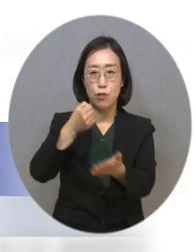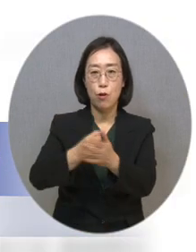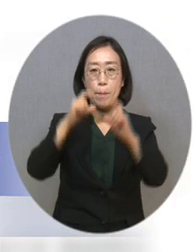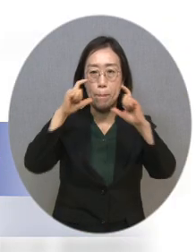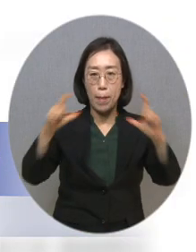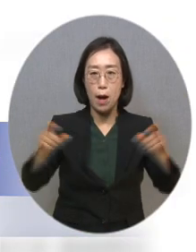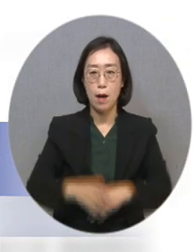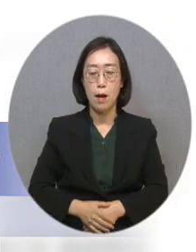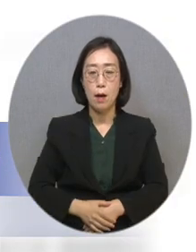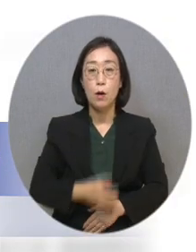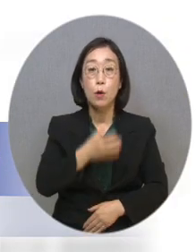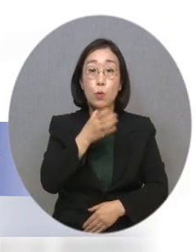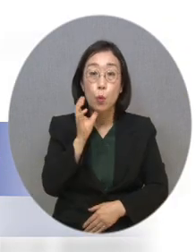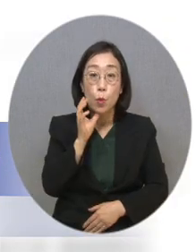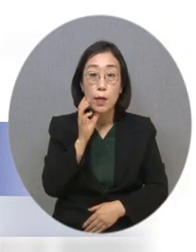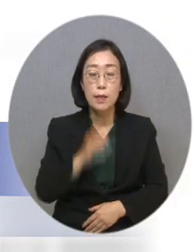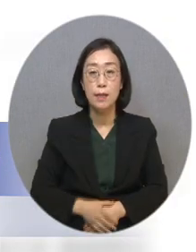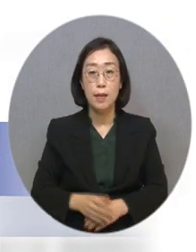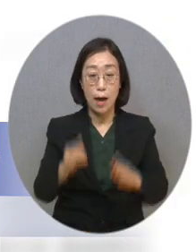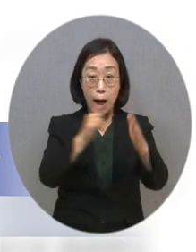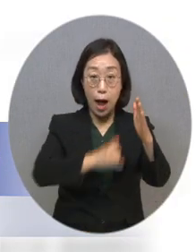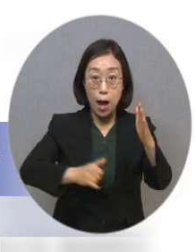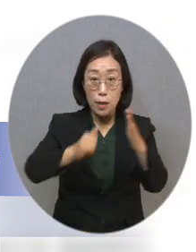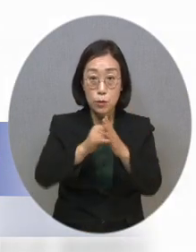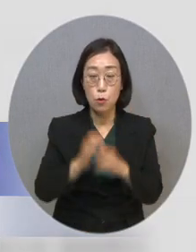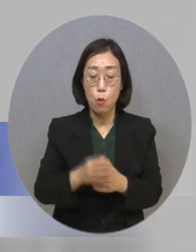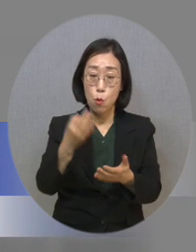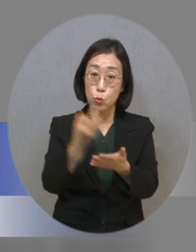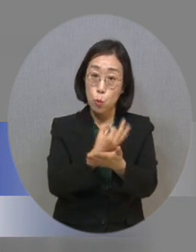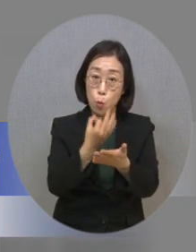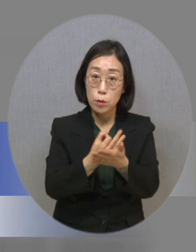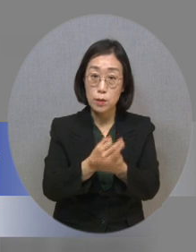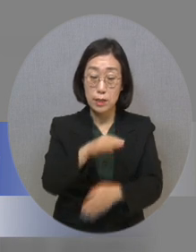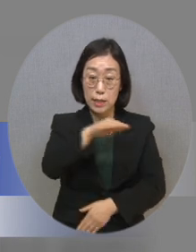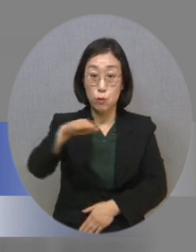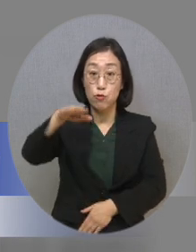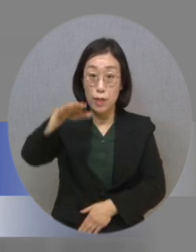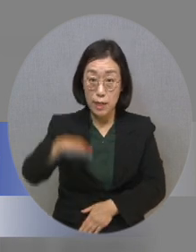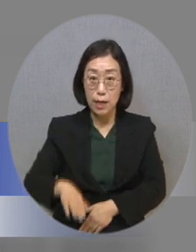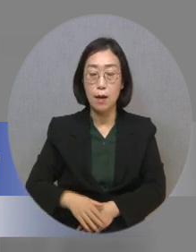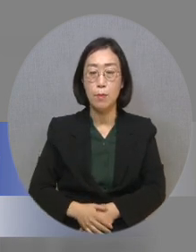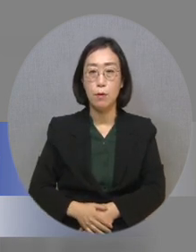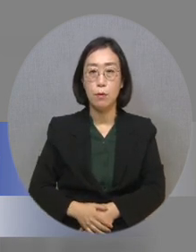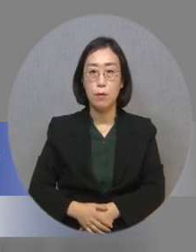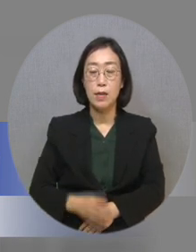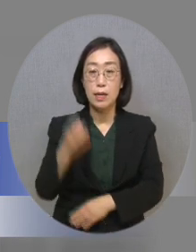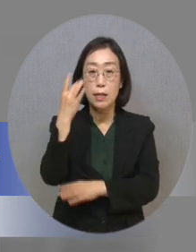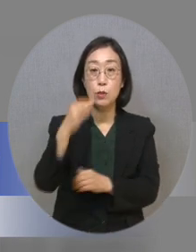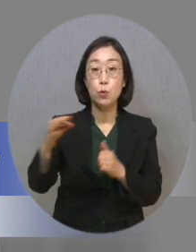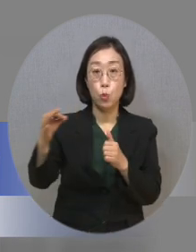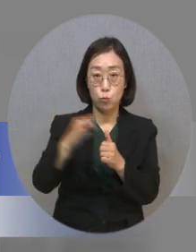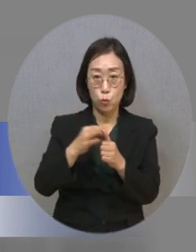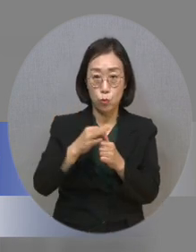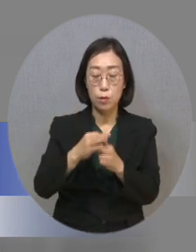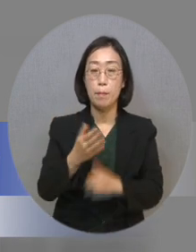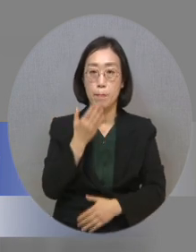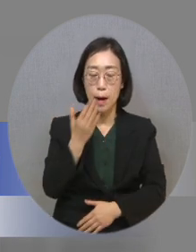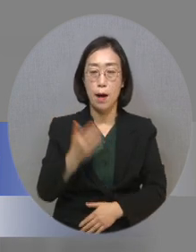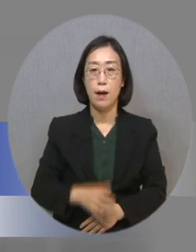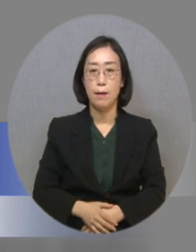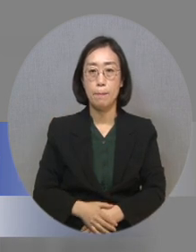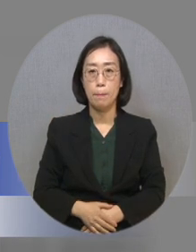이에 따라 노인 가구별 월소득 액이 해당 선정 기준액 이하이면 기초 연금을 받을 수 있게